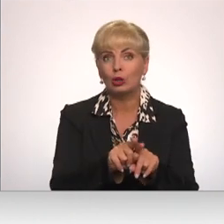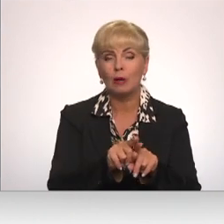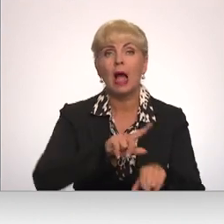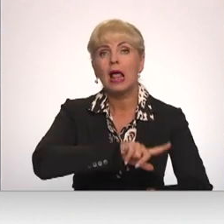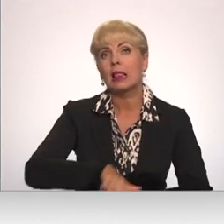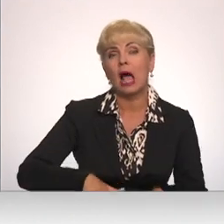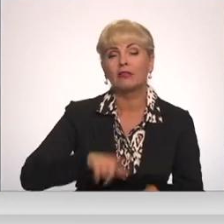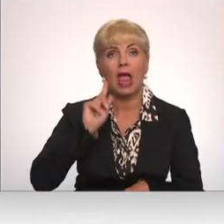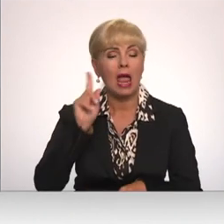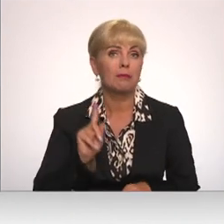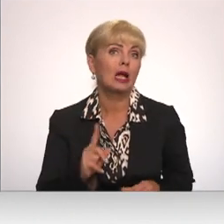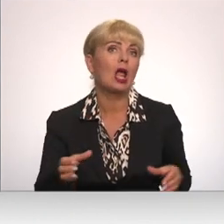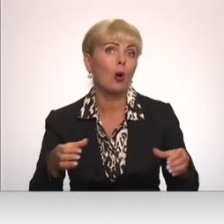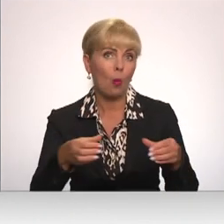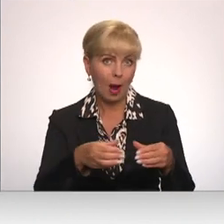ebreju kopienai.